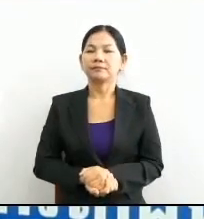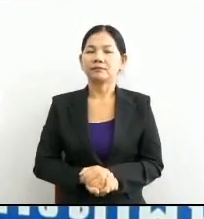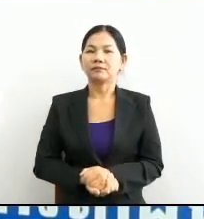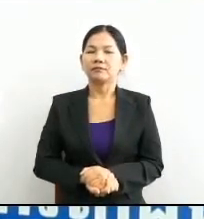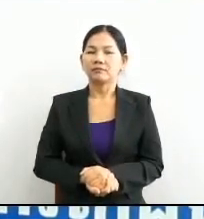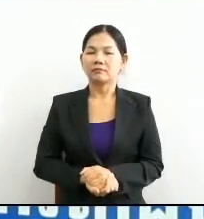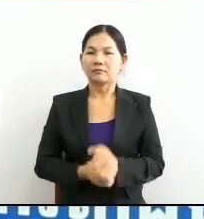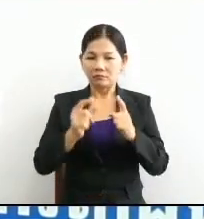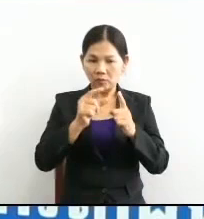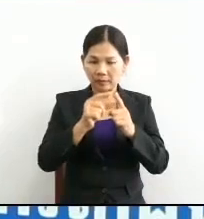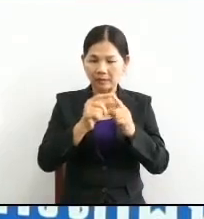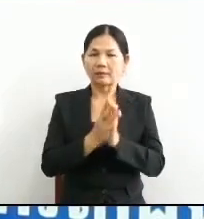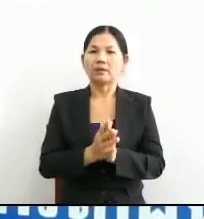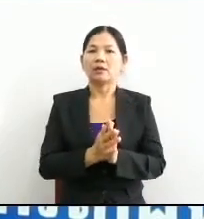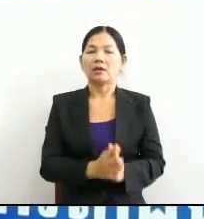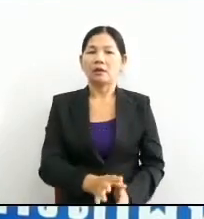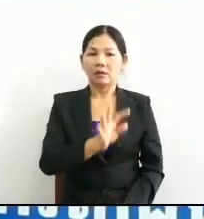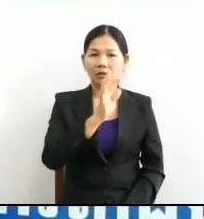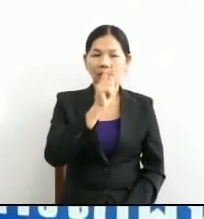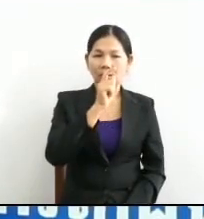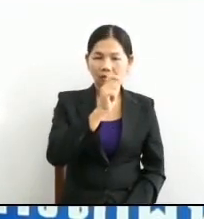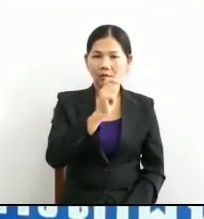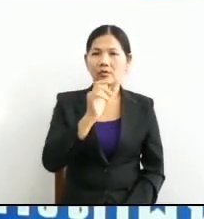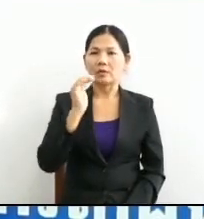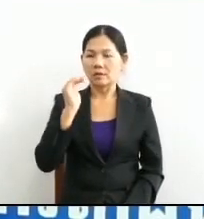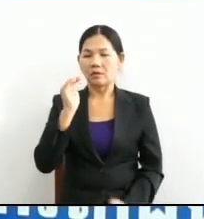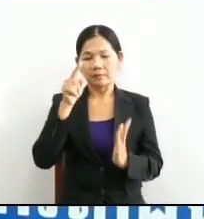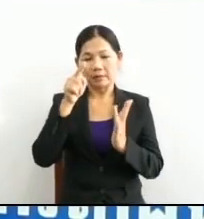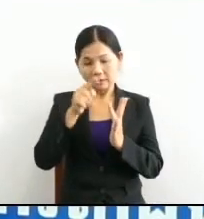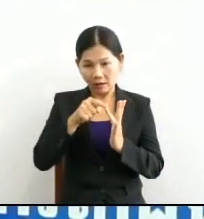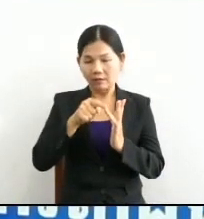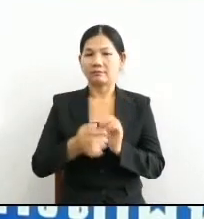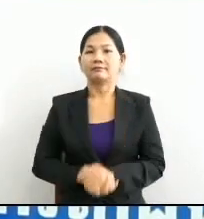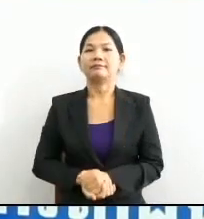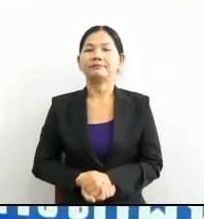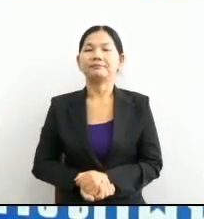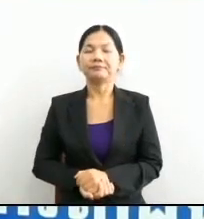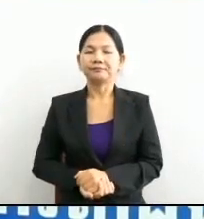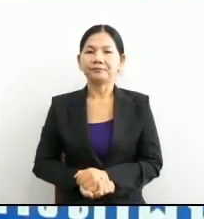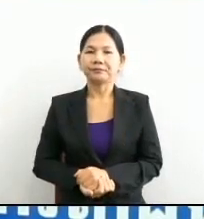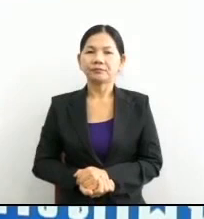nè. Cứ rùa sạch sẽ bạp nì nè. Rùa. Rùa sạch sẽ bạp nì. Thế nạp bị chị ấy